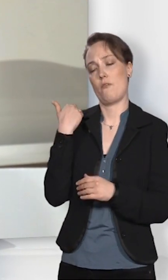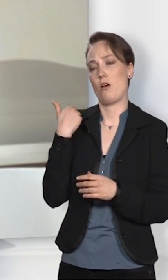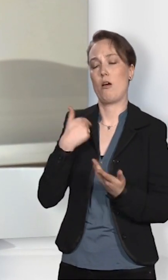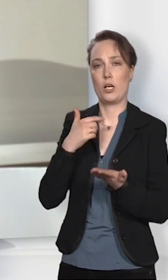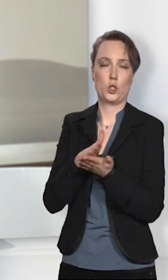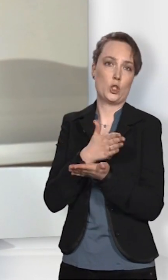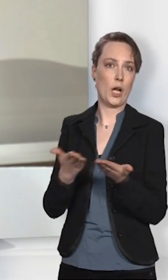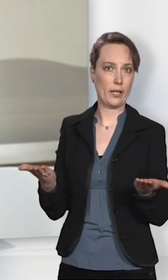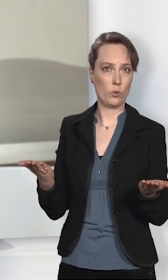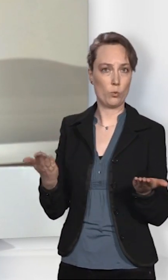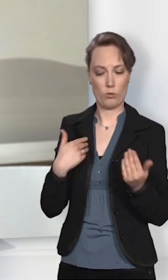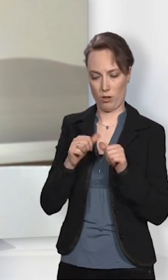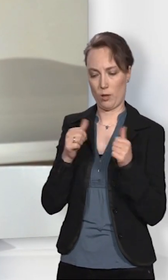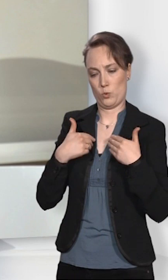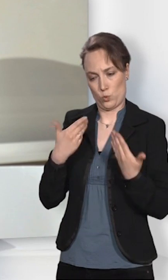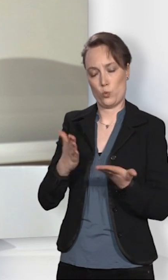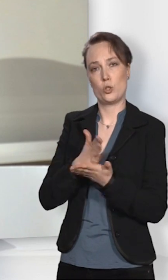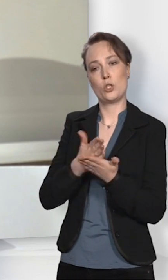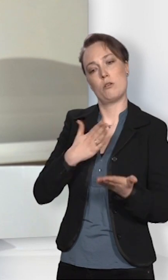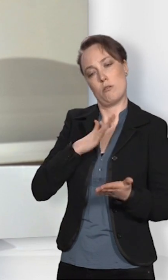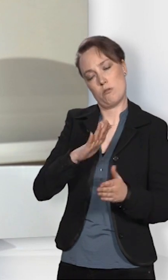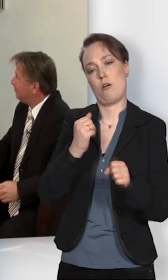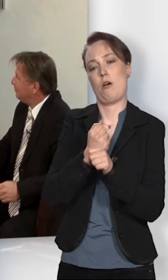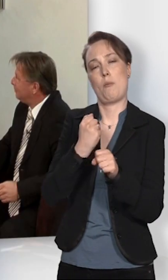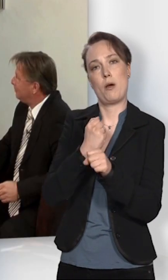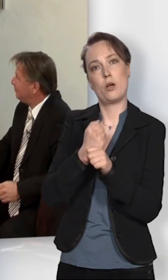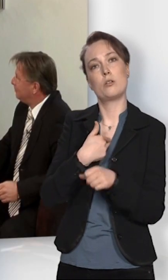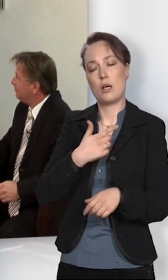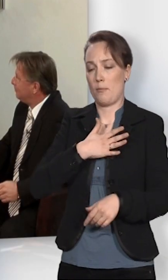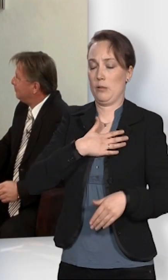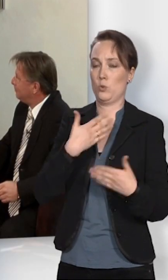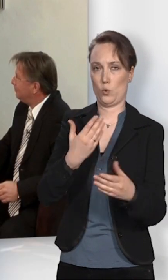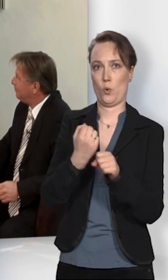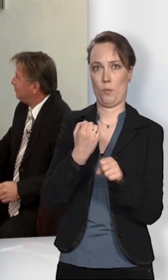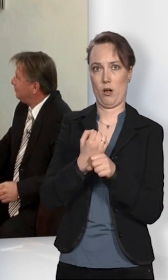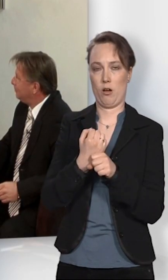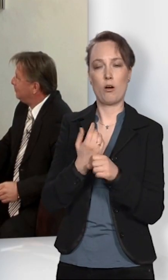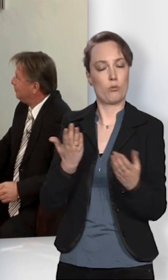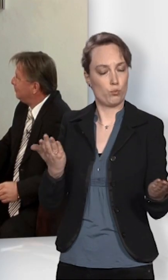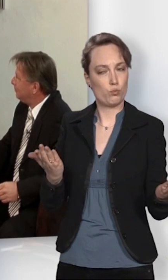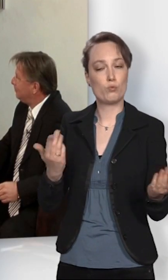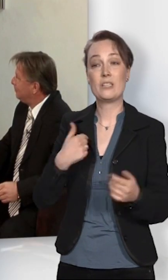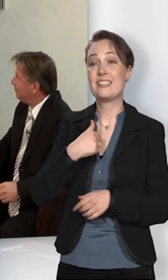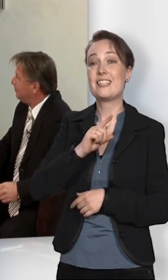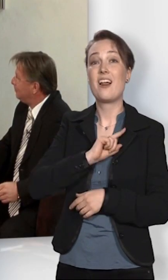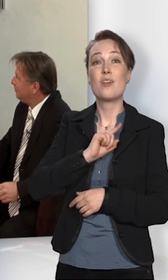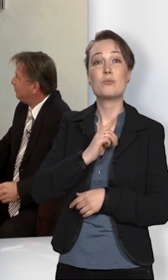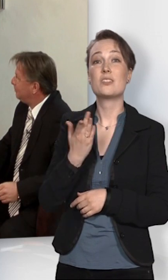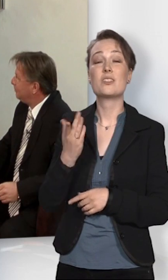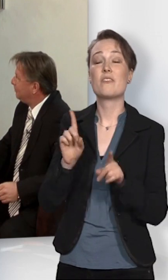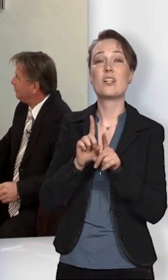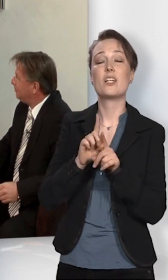die man trifft in seinem Leben. Das ist mein Job, das mache ich am liebsten. Ich habe nie versucht, zum Beispiel